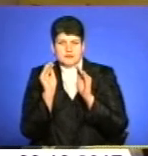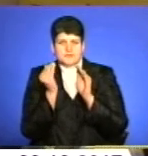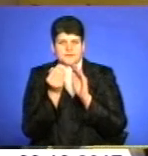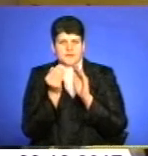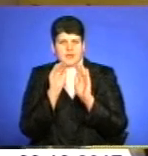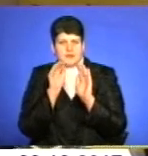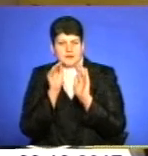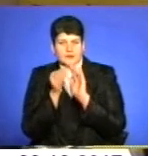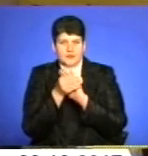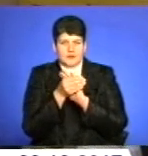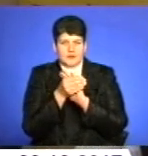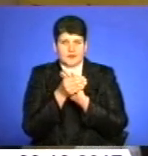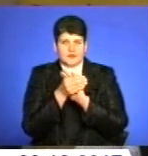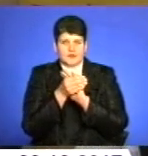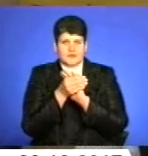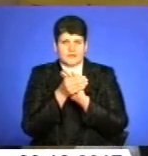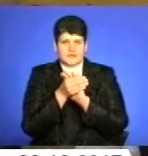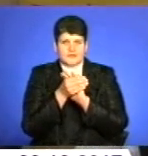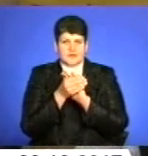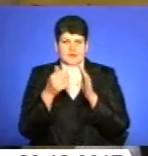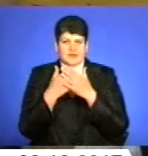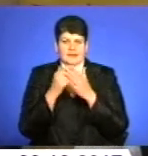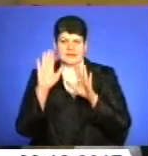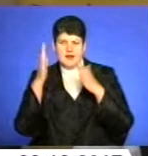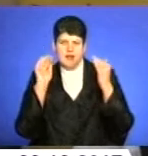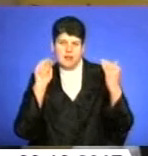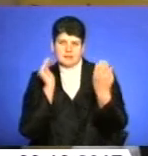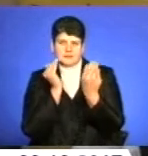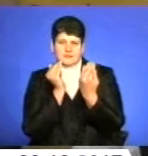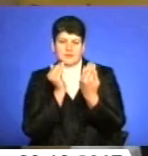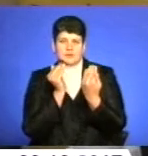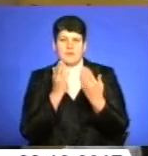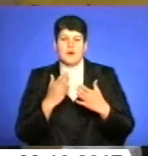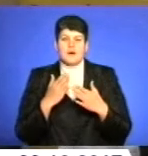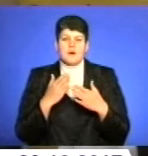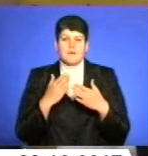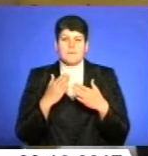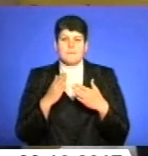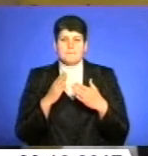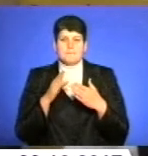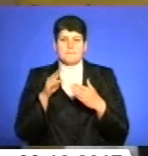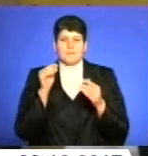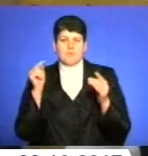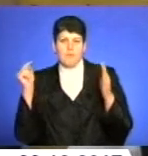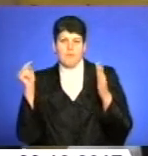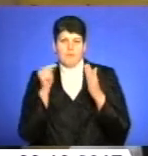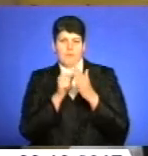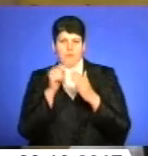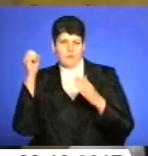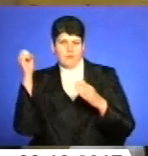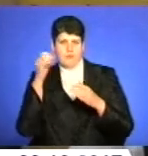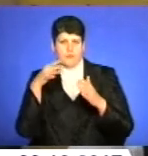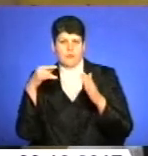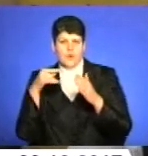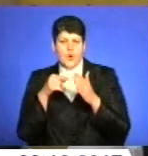би сказати, від сонця такими великими дзеркалами, що промені просто би відлетіли.